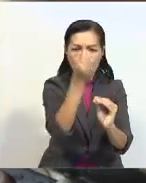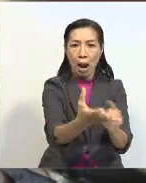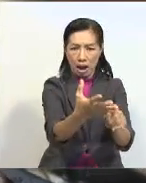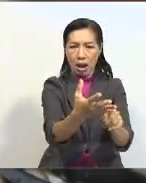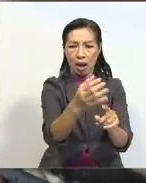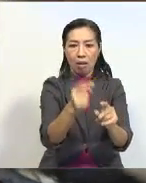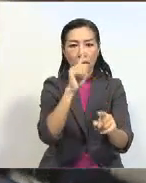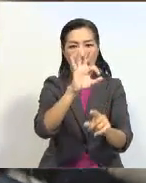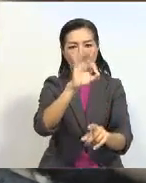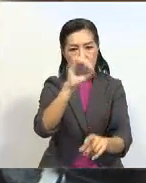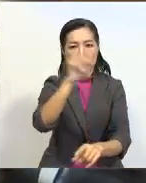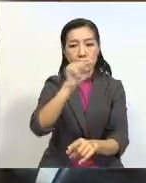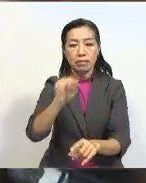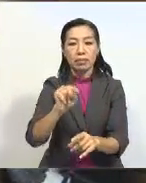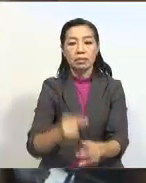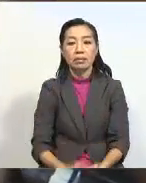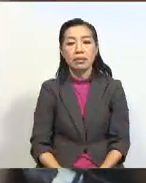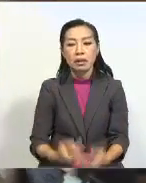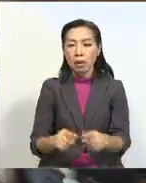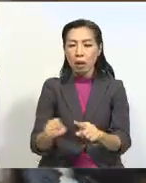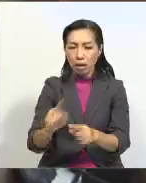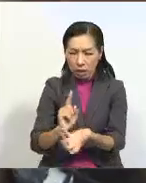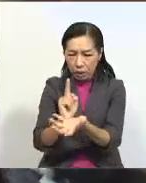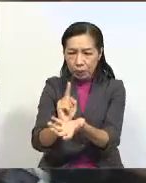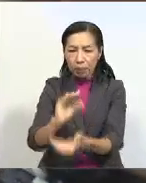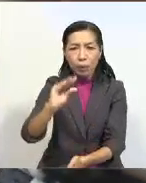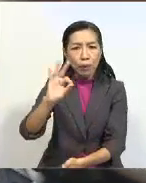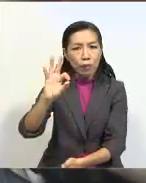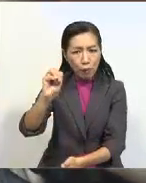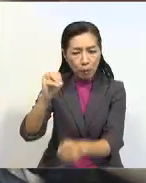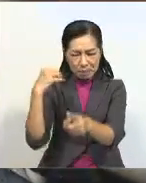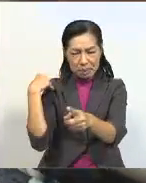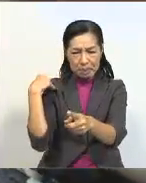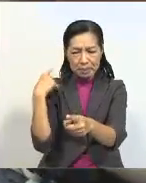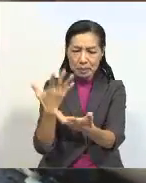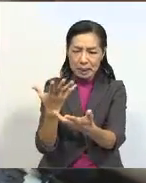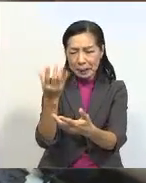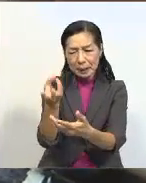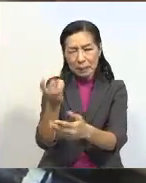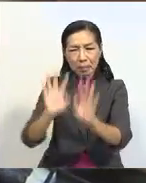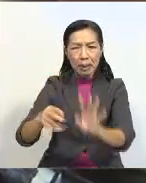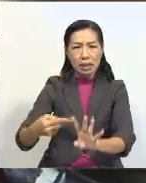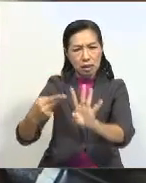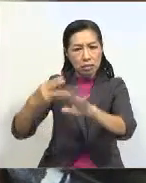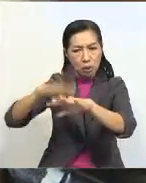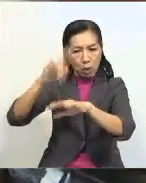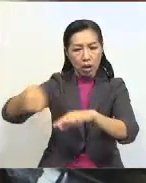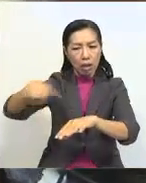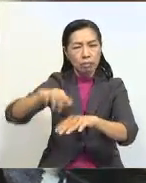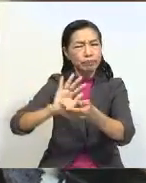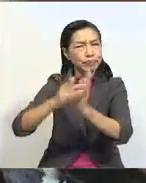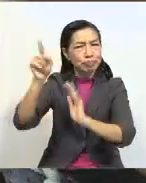กว่า 90% นะคะส่วนกระทงที่ทำจากโฟมนั้นก็จะมีจำนวนน้อยประมาณ 40,000 กว่าก็ประมาณสั